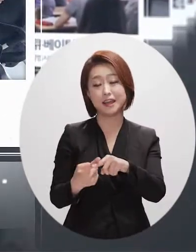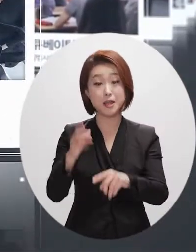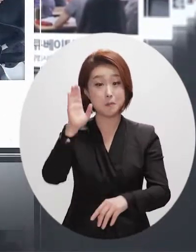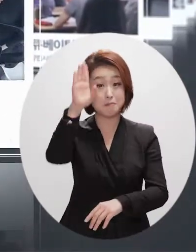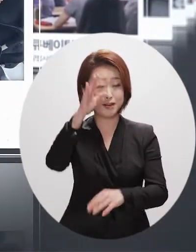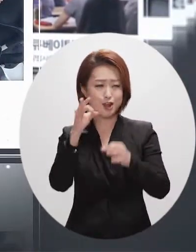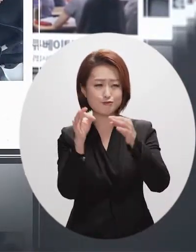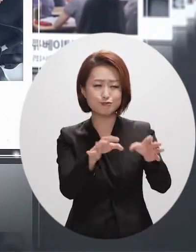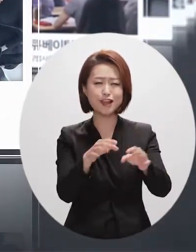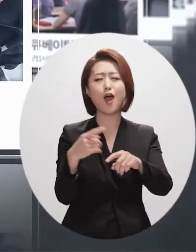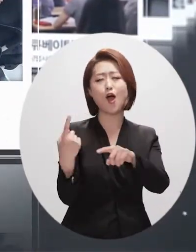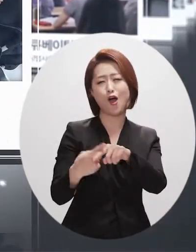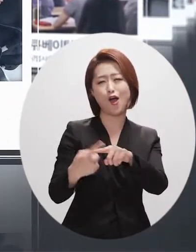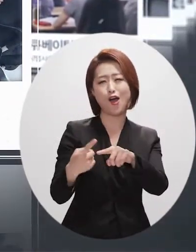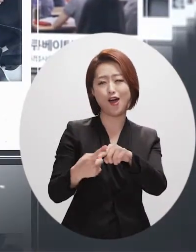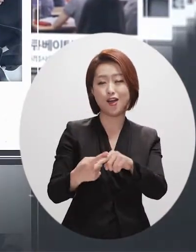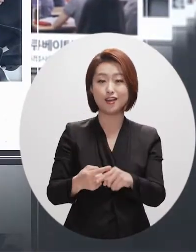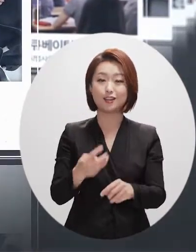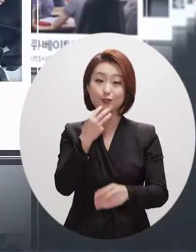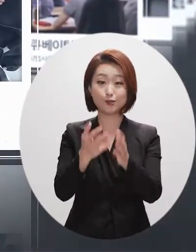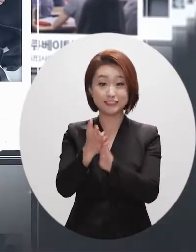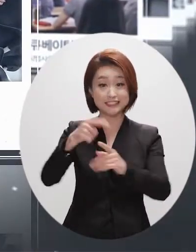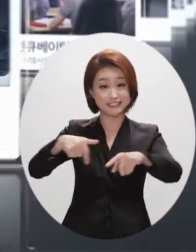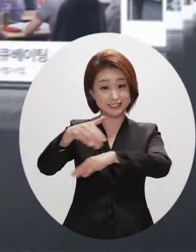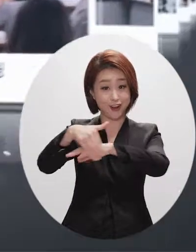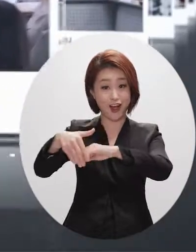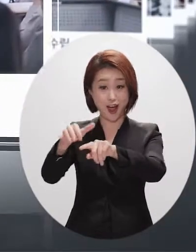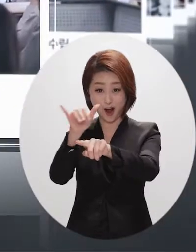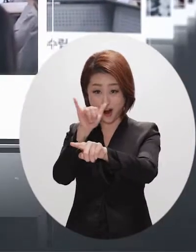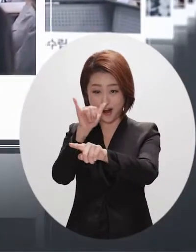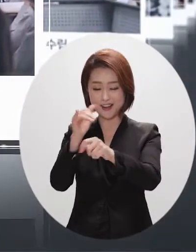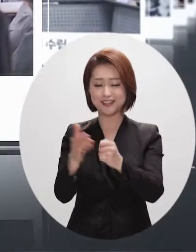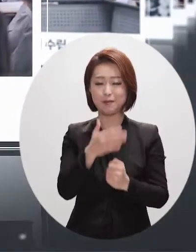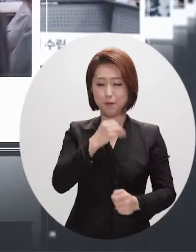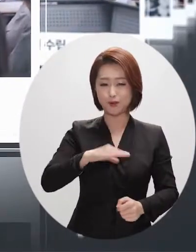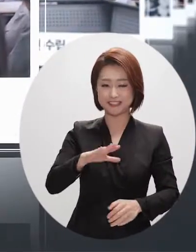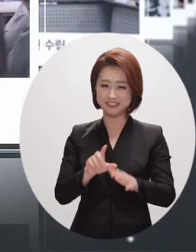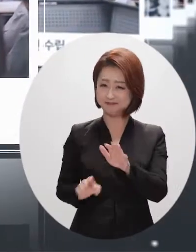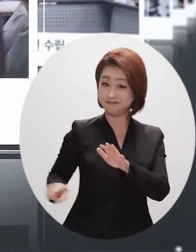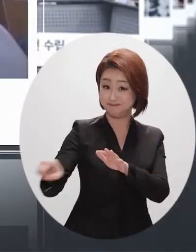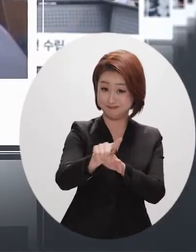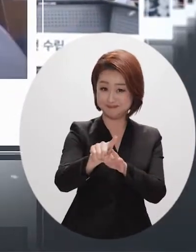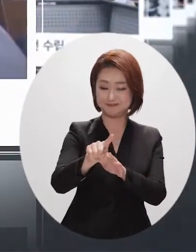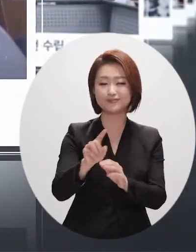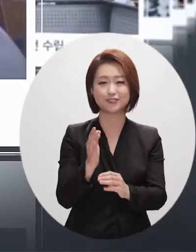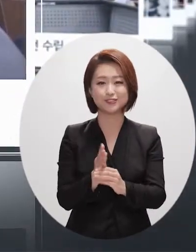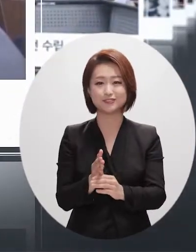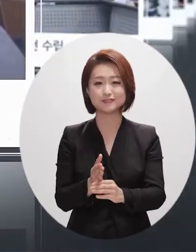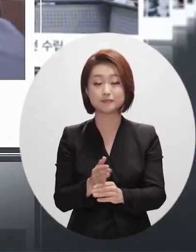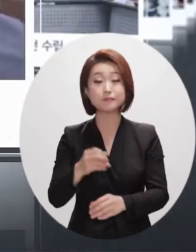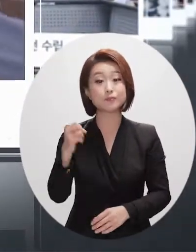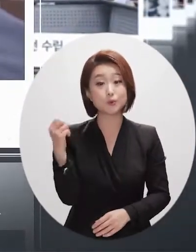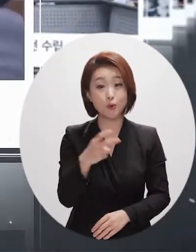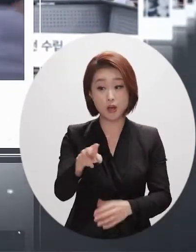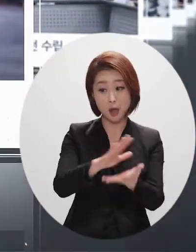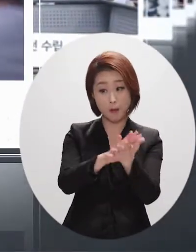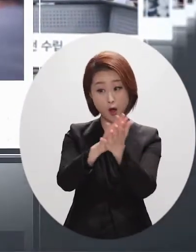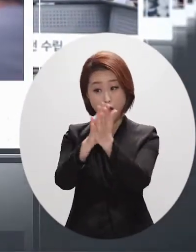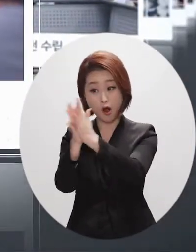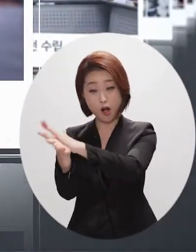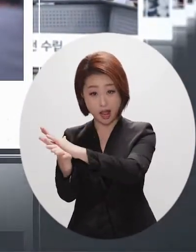저축이며 미래에 대한 최고 수익에 투자라는 전환적 선언을 한 서울시가 지역 복지시대를 선도하고 있습니다